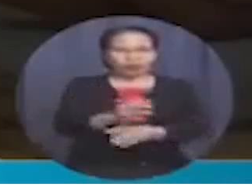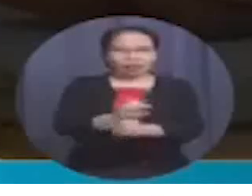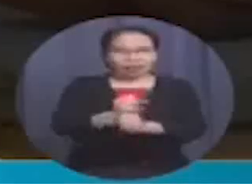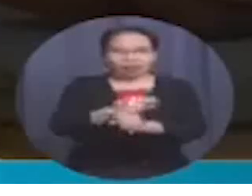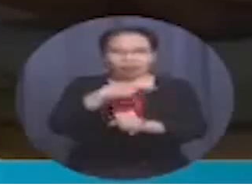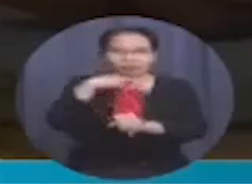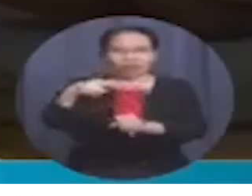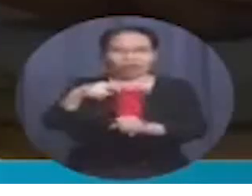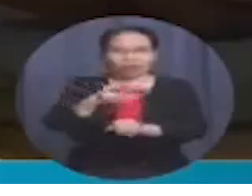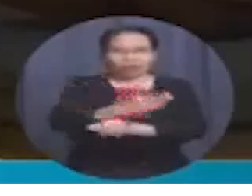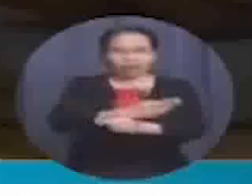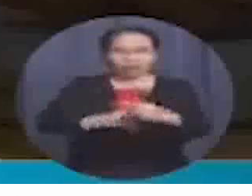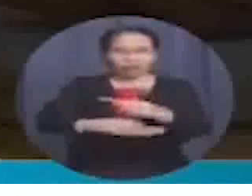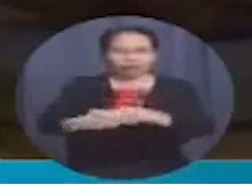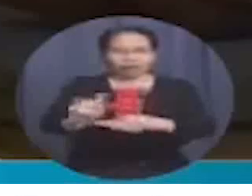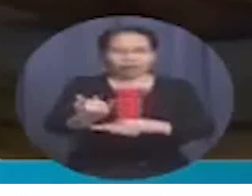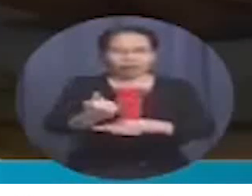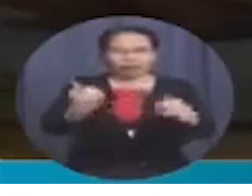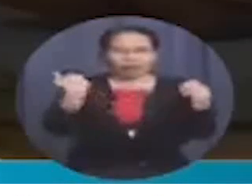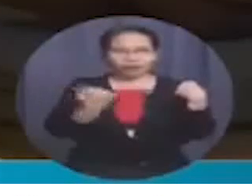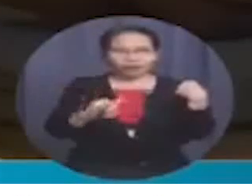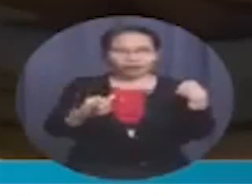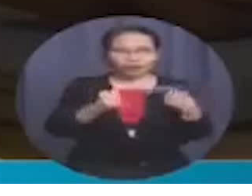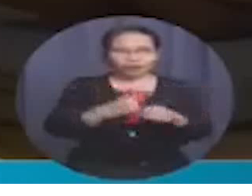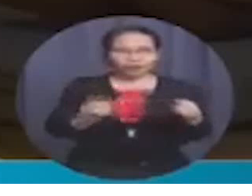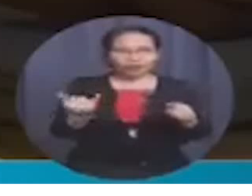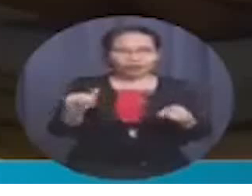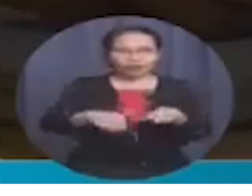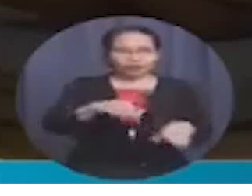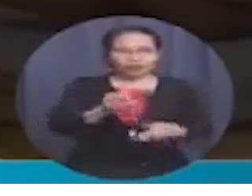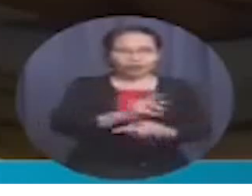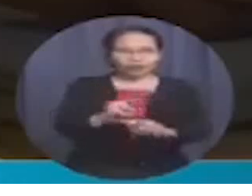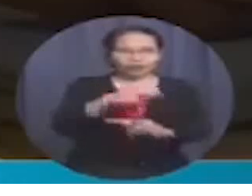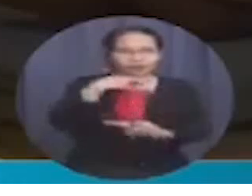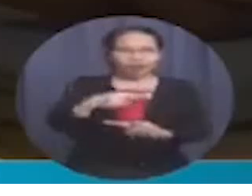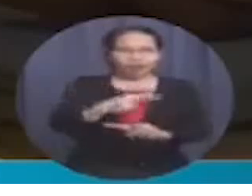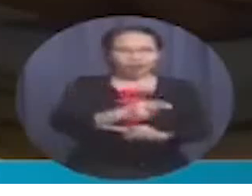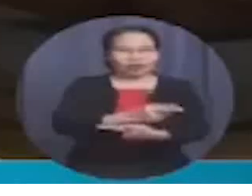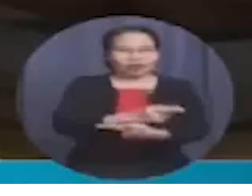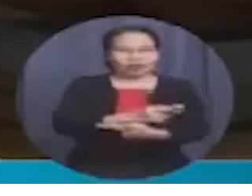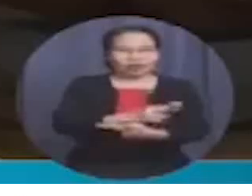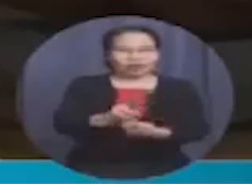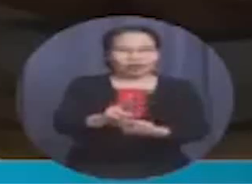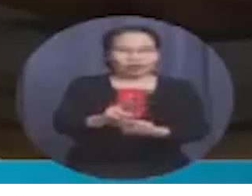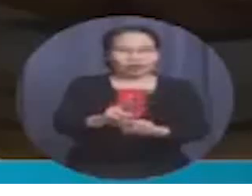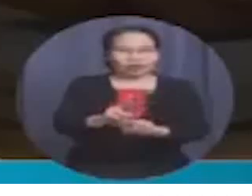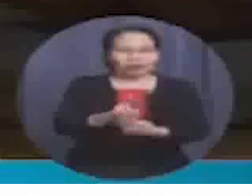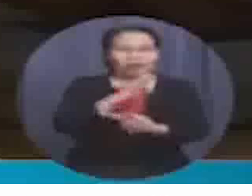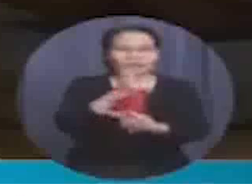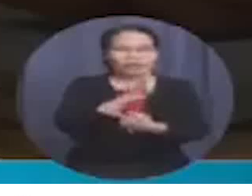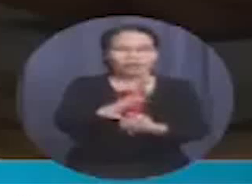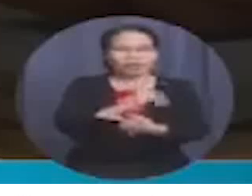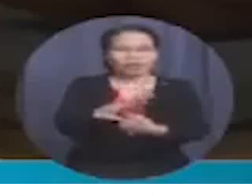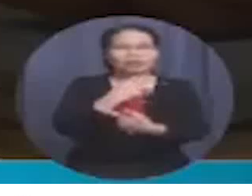sila nangakatatangan. Mga paa ay mayroon sila, ngunit hindi sila nangakalalakad.